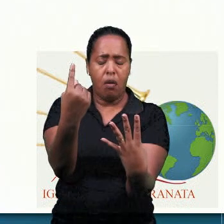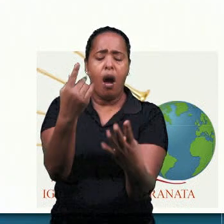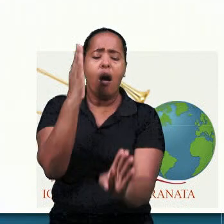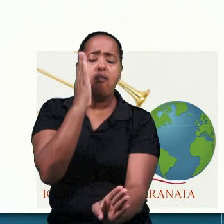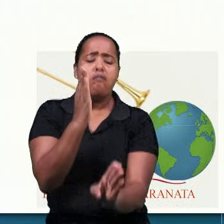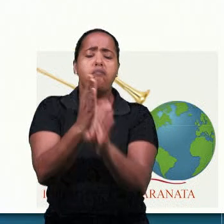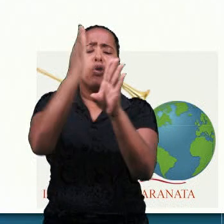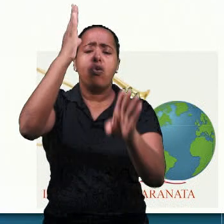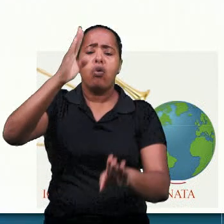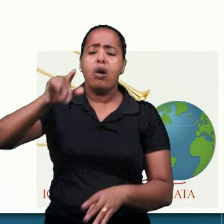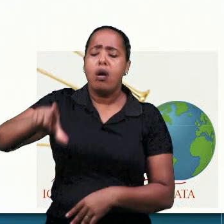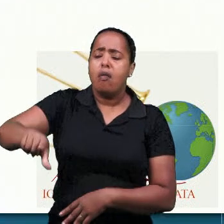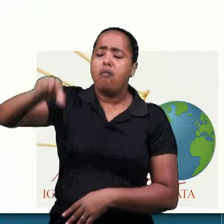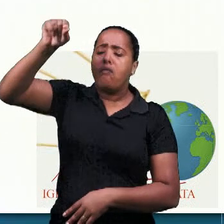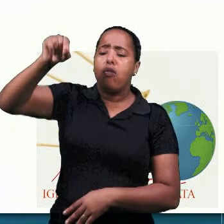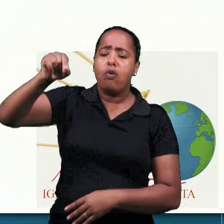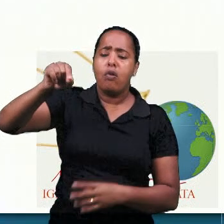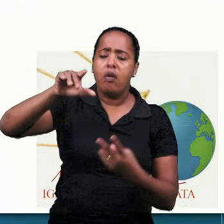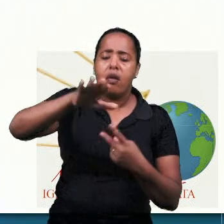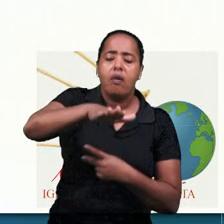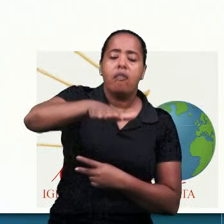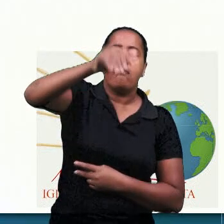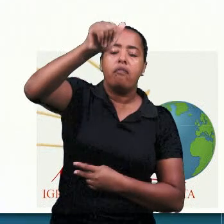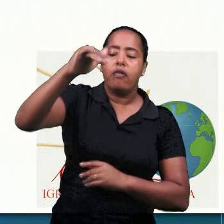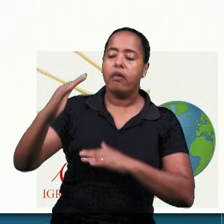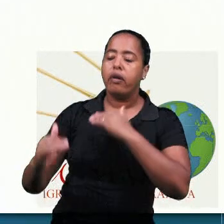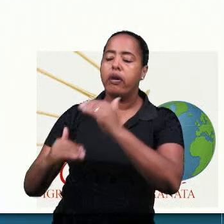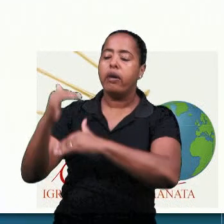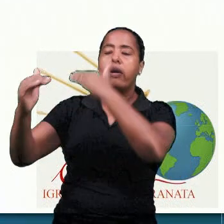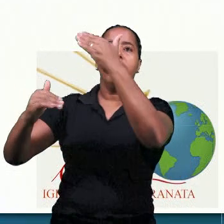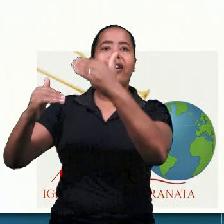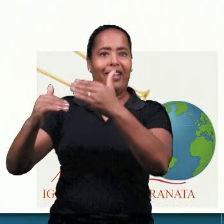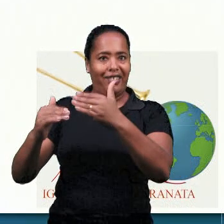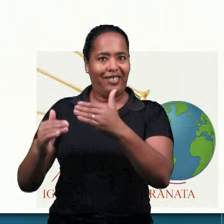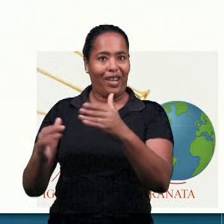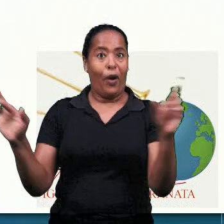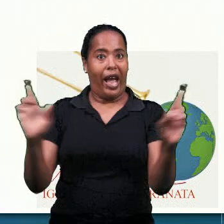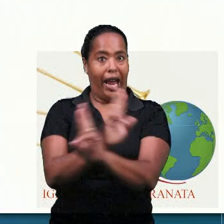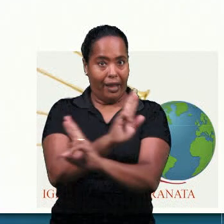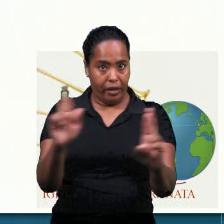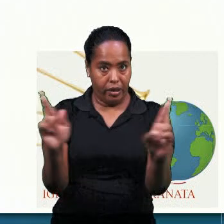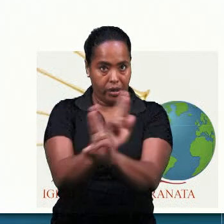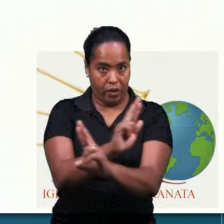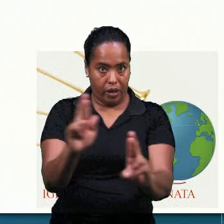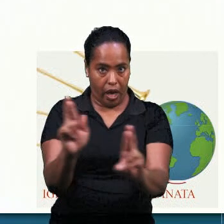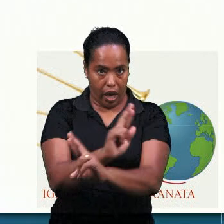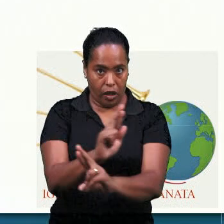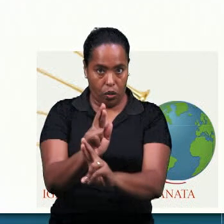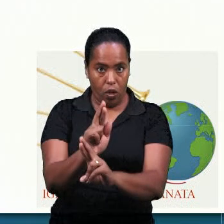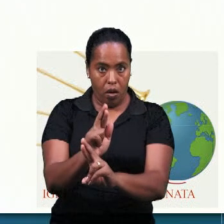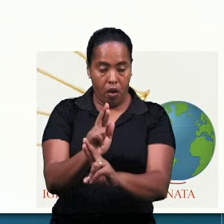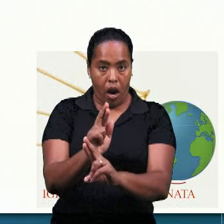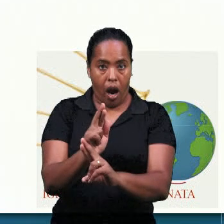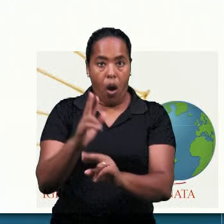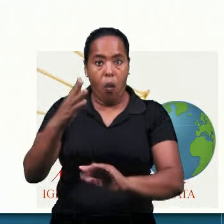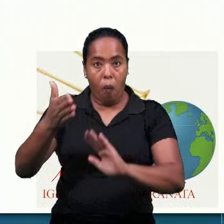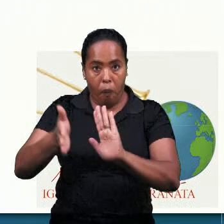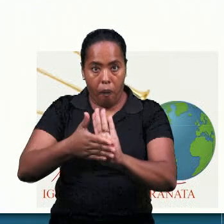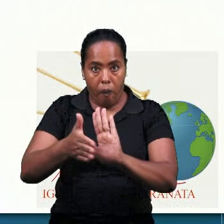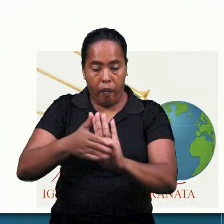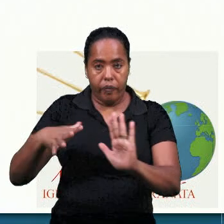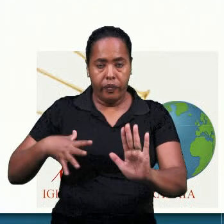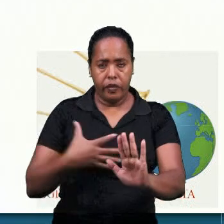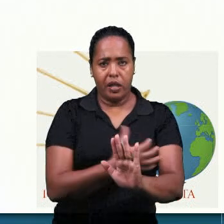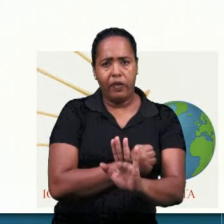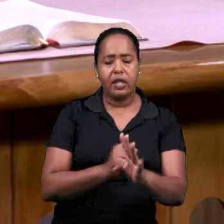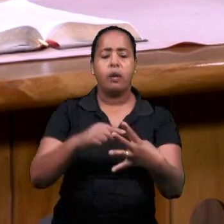Identifions l'élection, l'appel et le processus. Cela lié au projet de salut. Nous allons voir pour